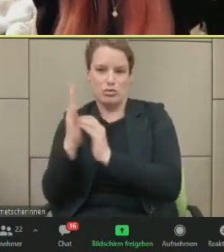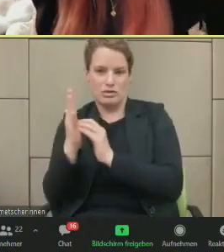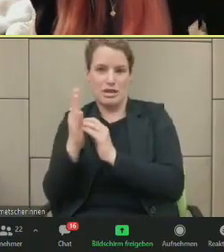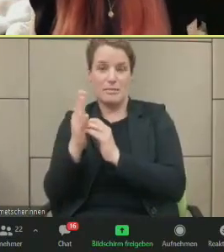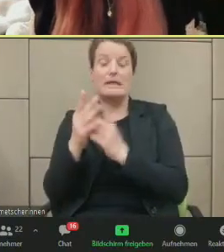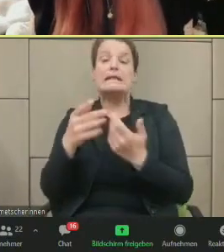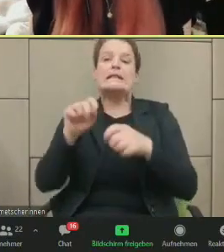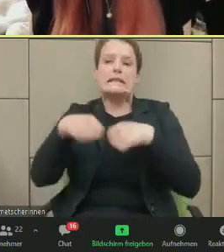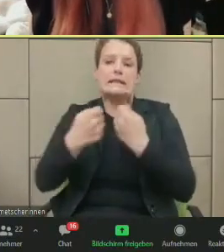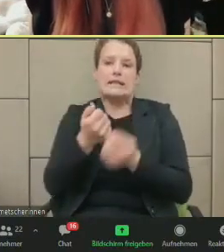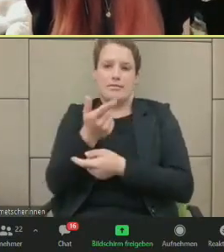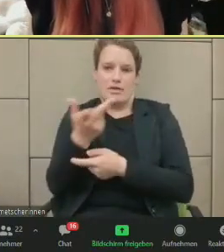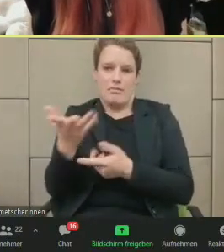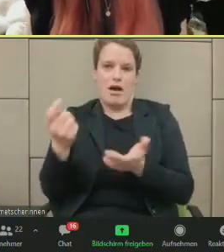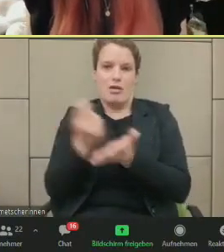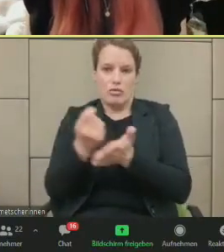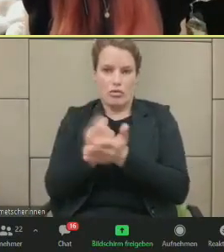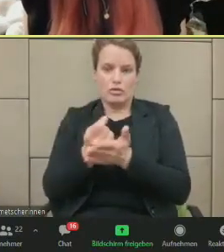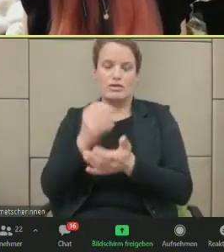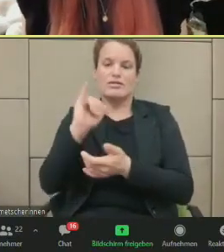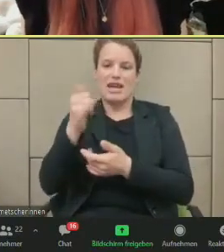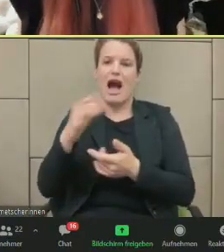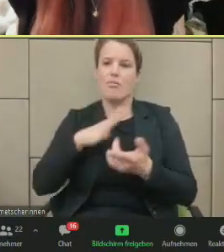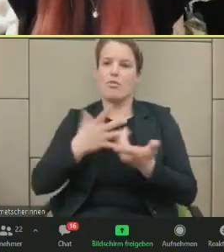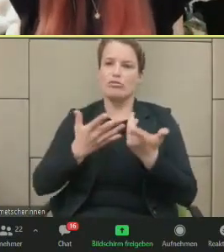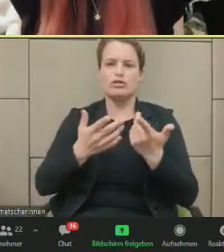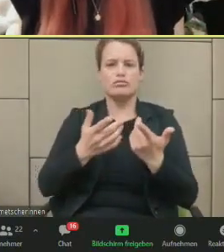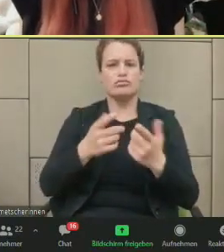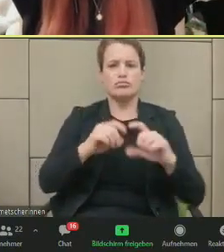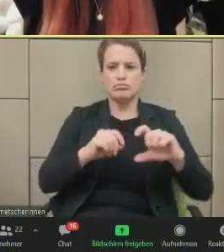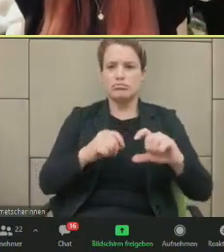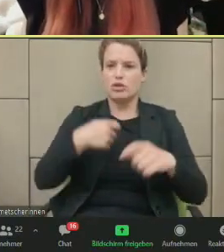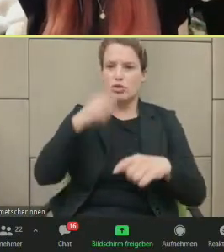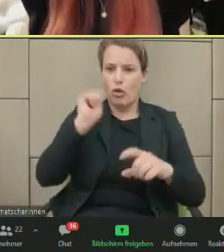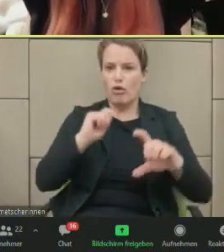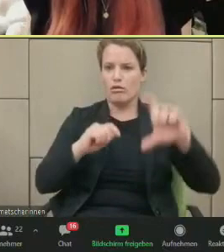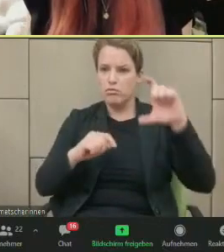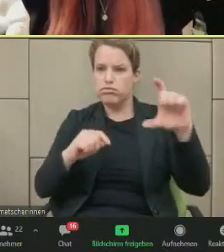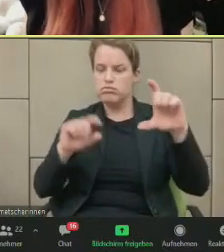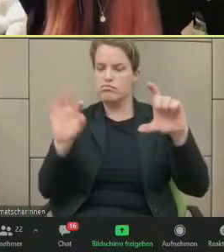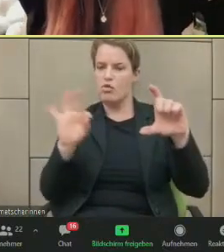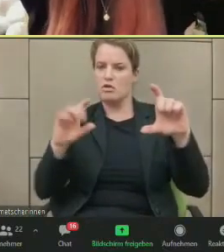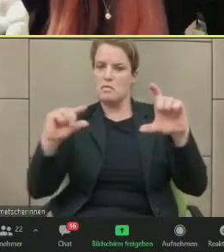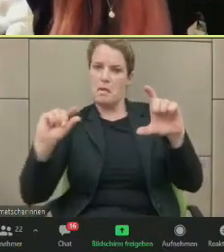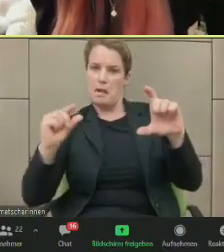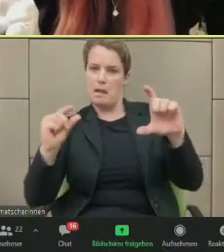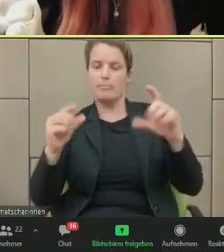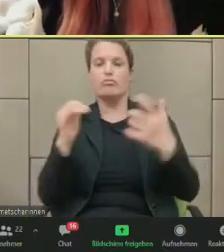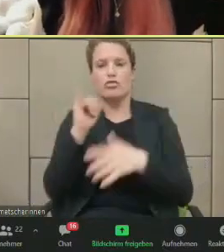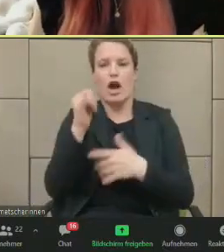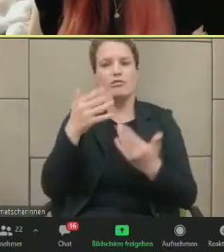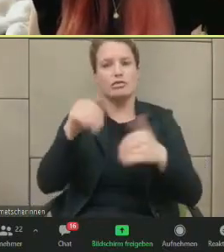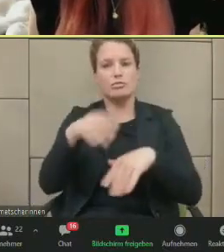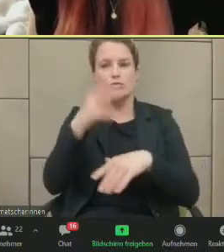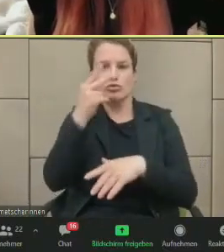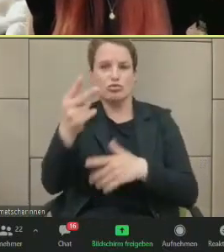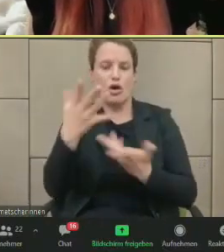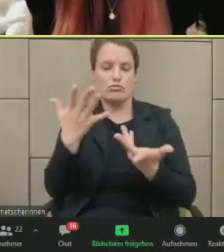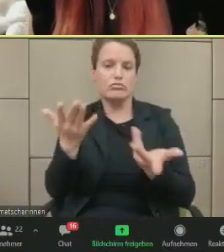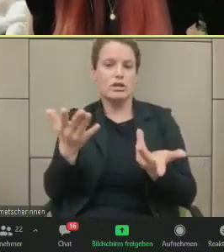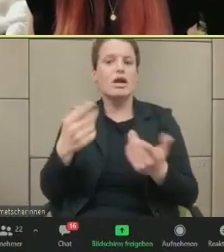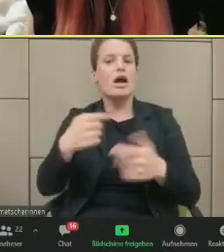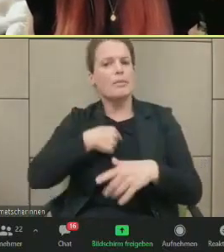was und da gibt es auch große Unterschiede im Kostenfaktor. Da muss man sich einmal ein bisschen durchstöbern. Aber ich zum Beispiel verwende eben